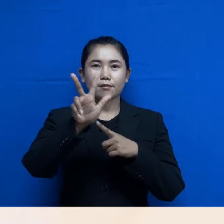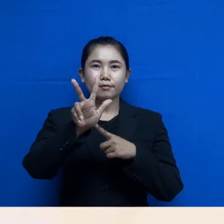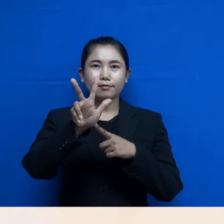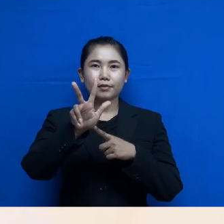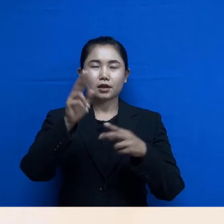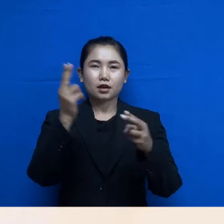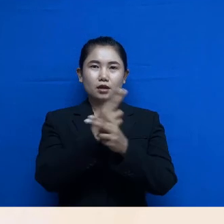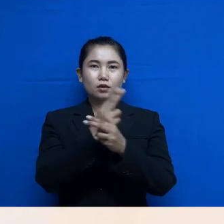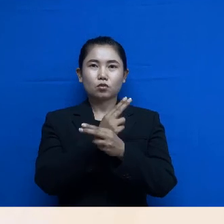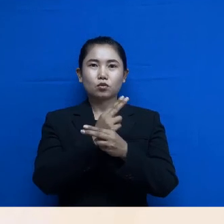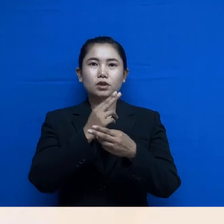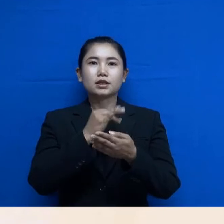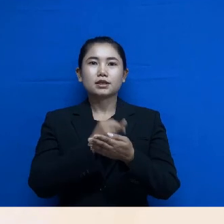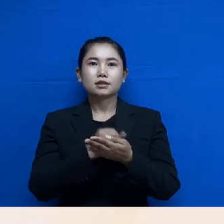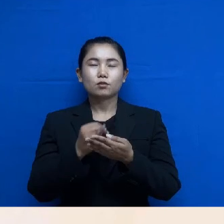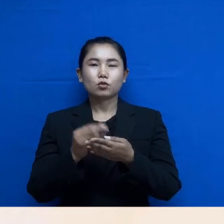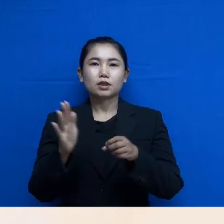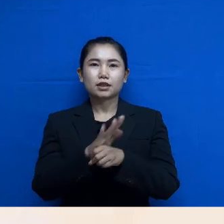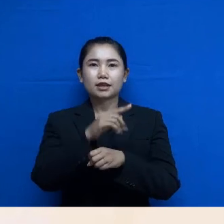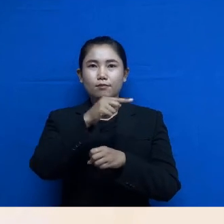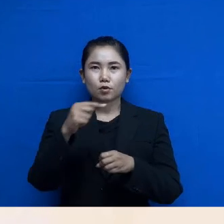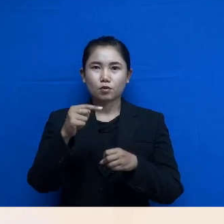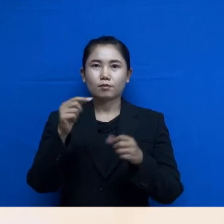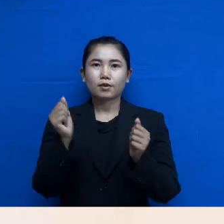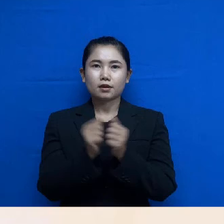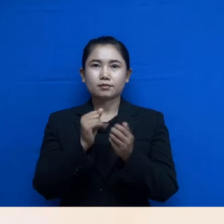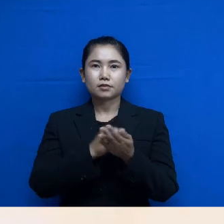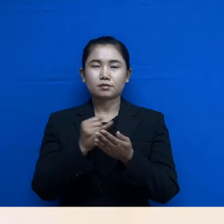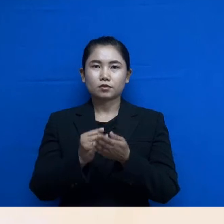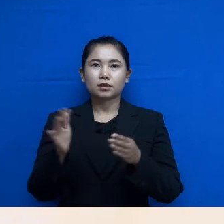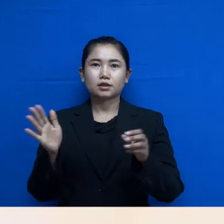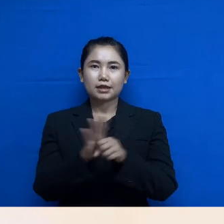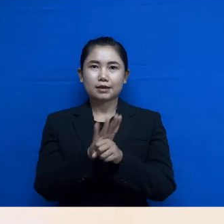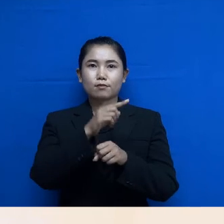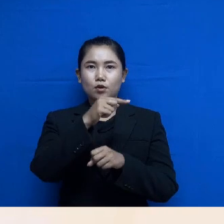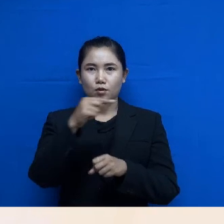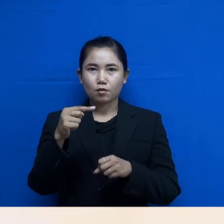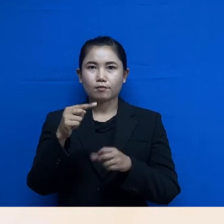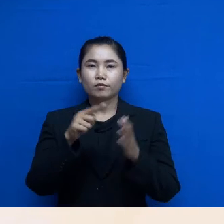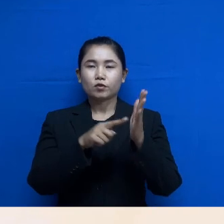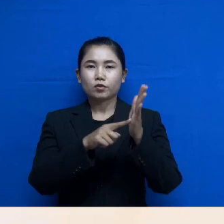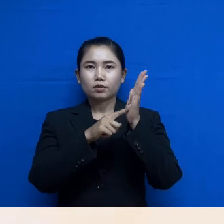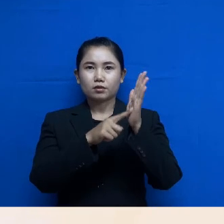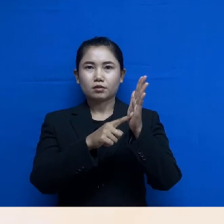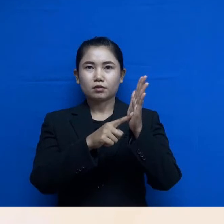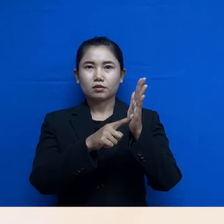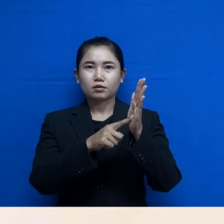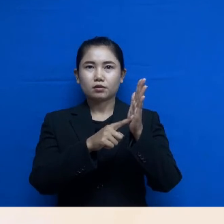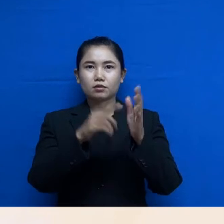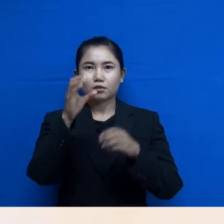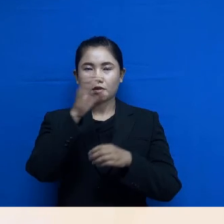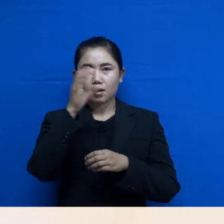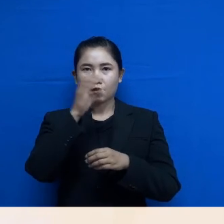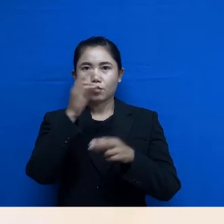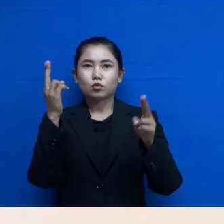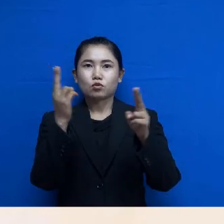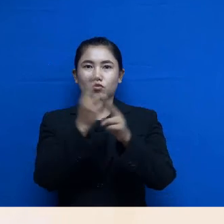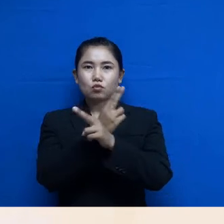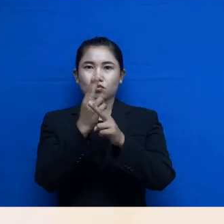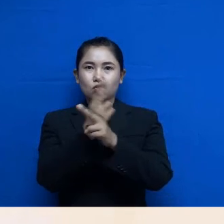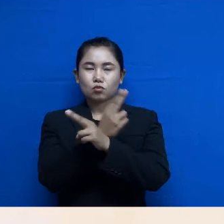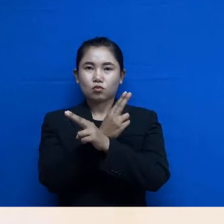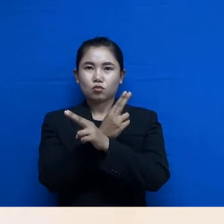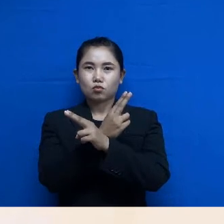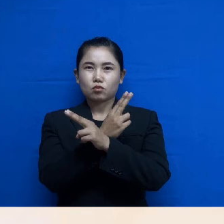3การคูณจํานวนเต็มลบด้วยจำนวนเต็มลบตัวอย่างที่ 1จงหา